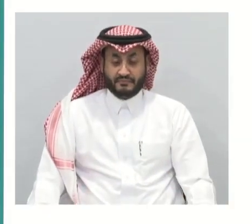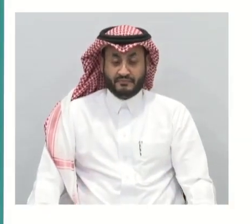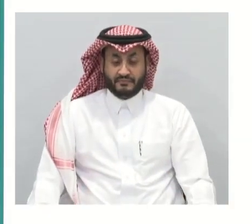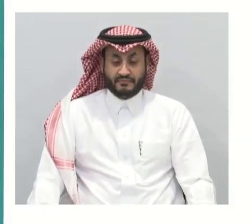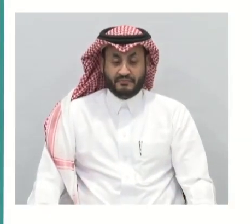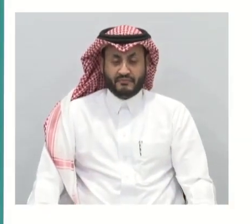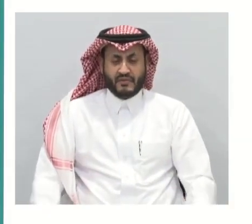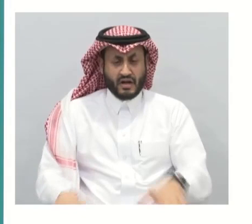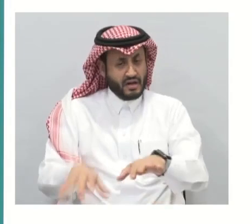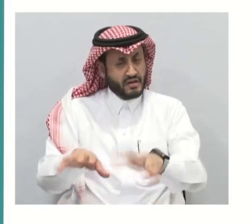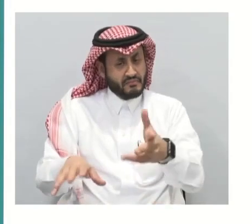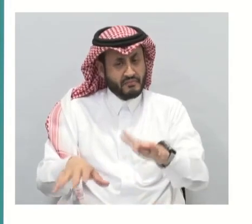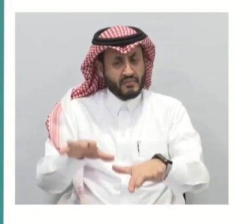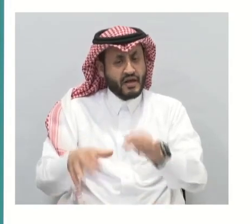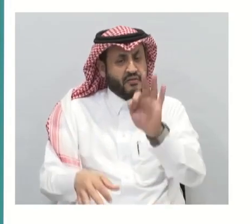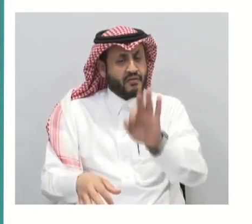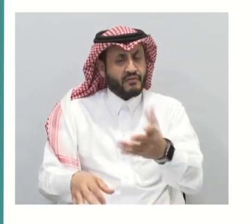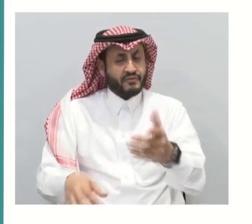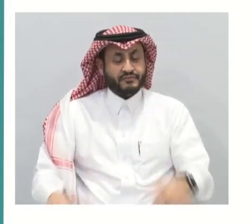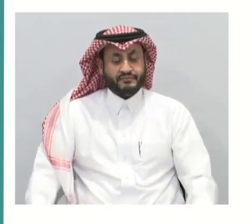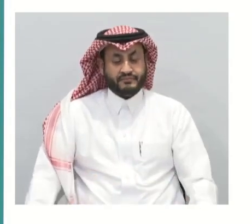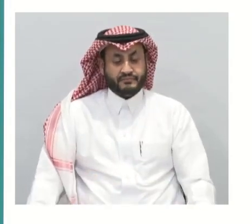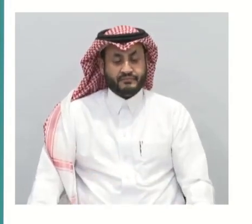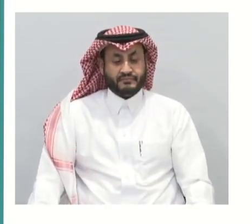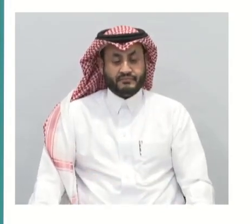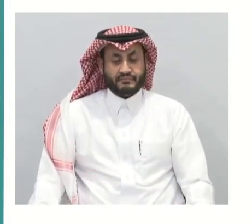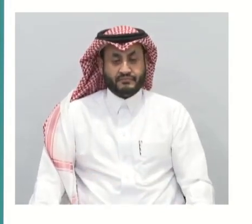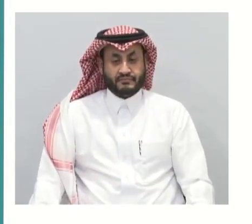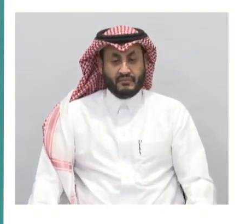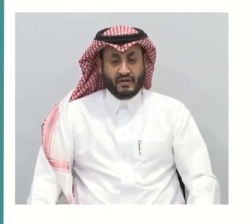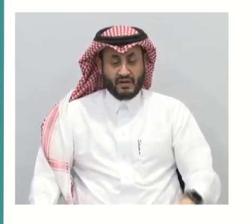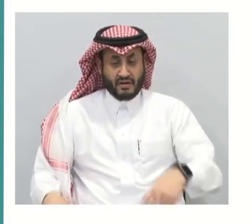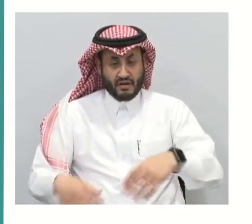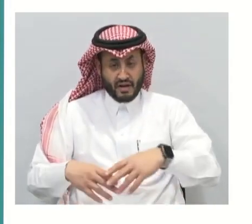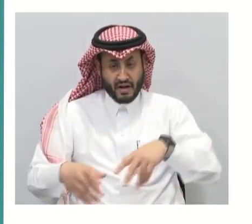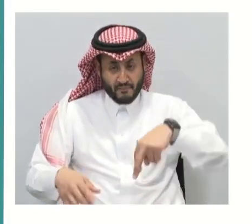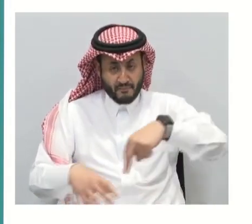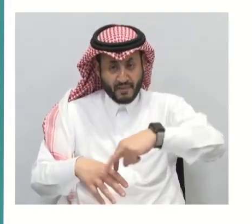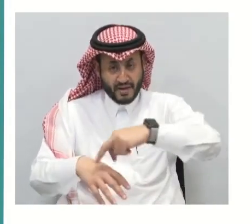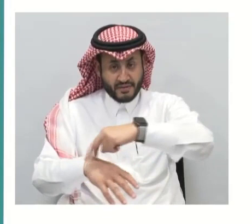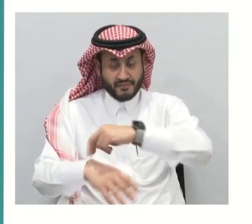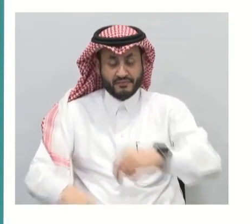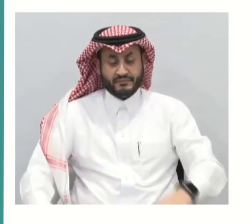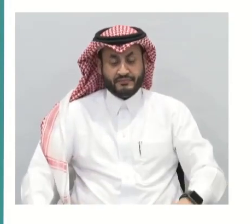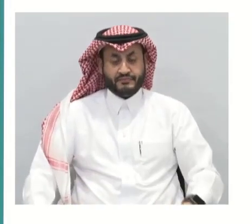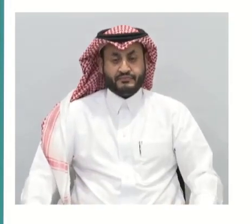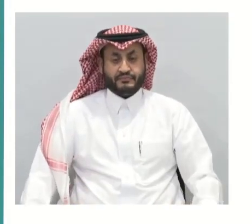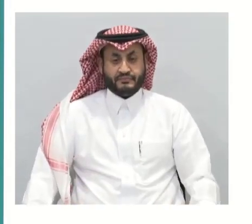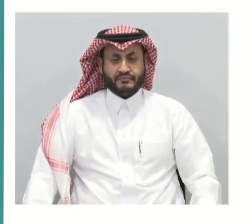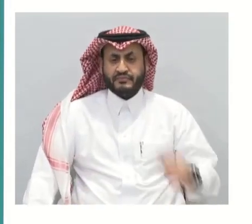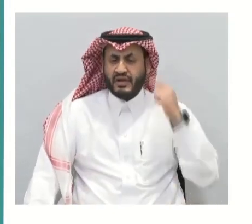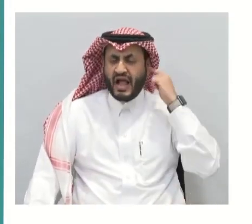اين توازن عندما يتحرك الجسم جسمنا يتحرك